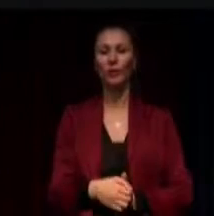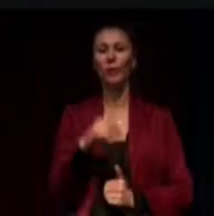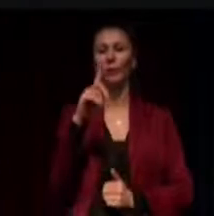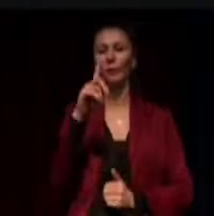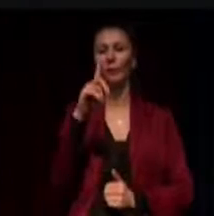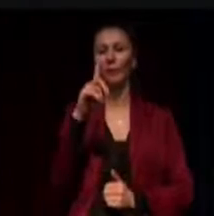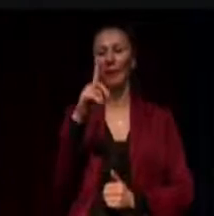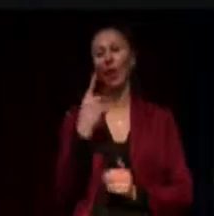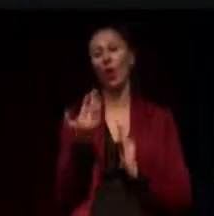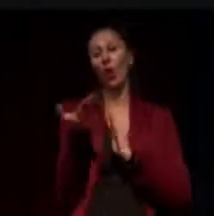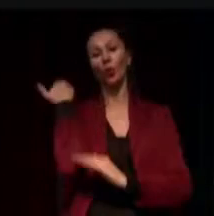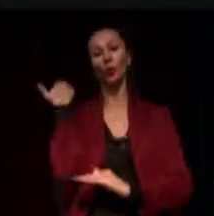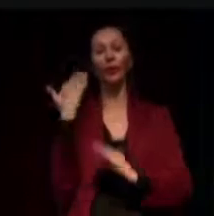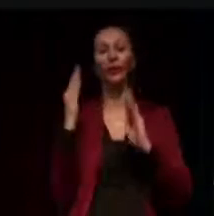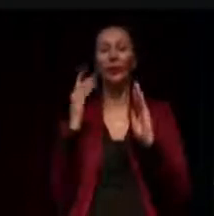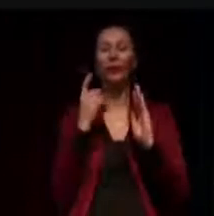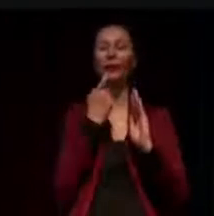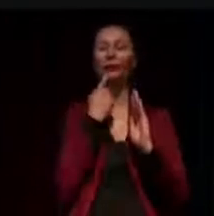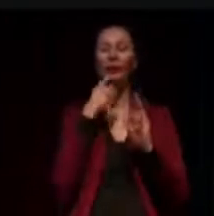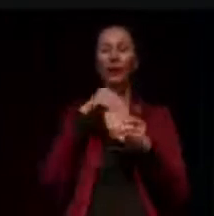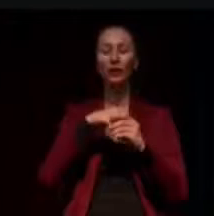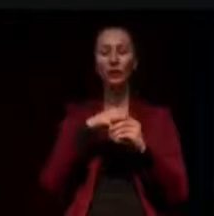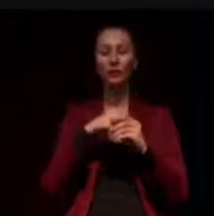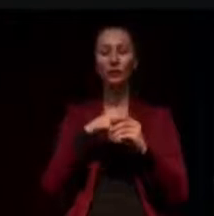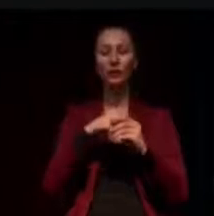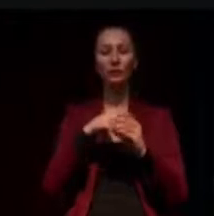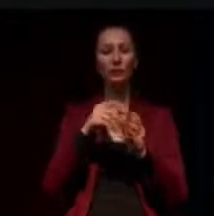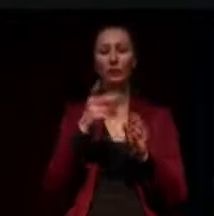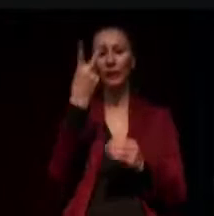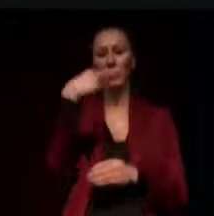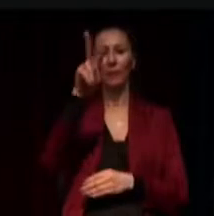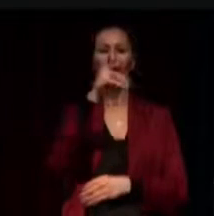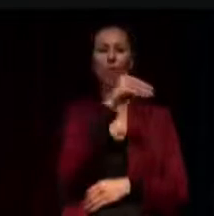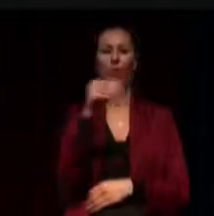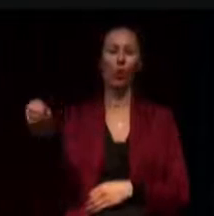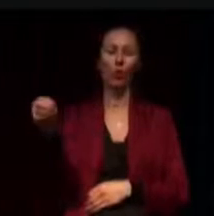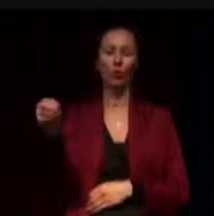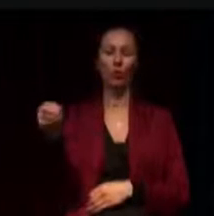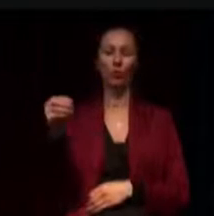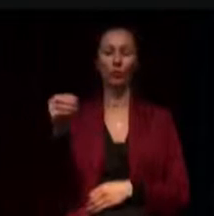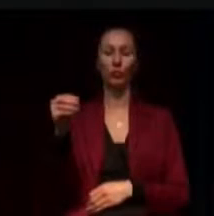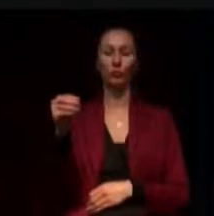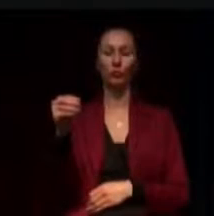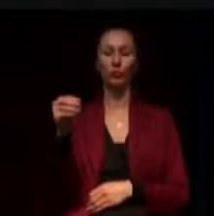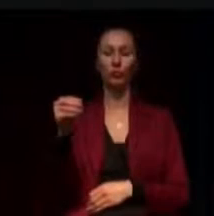Bir önceki yıl ayrılan bütçe ne kadarmış? 27 milyon.